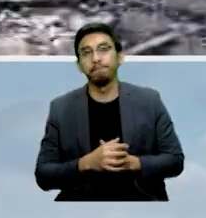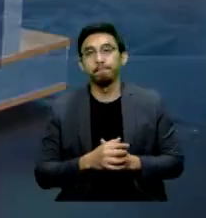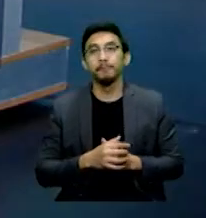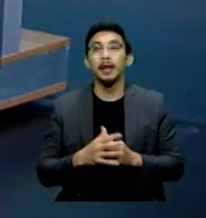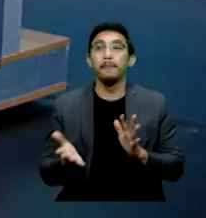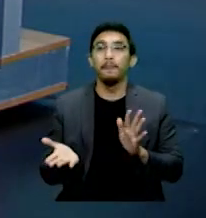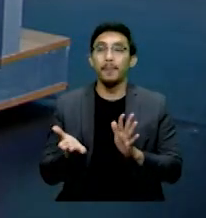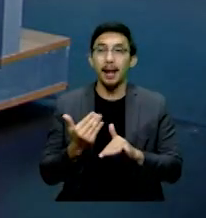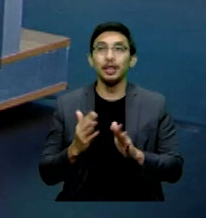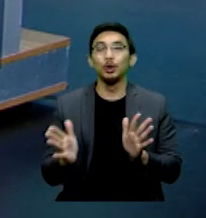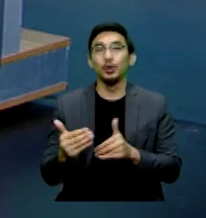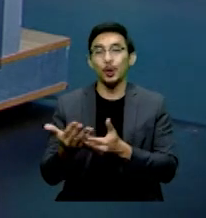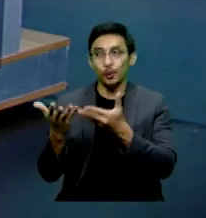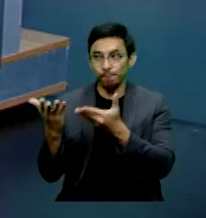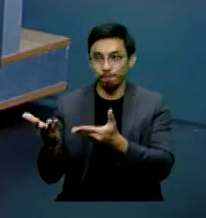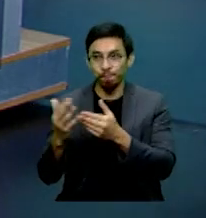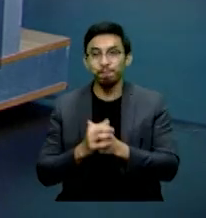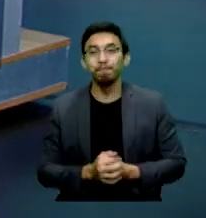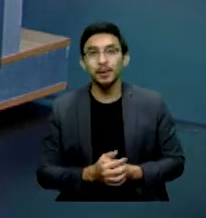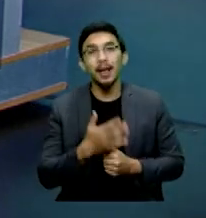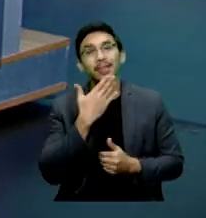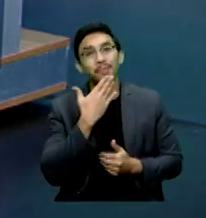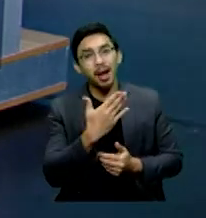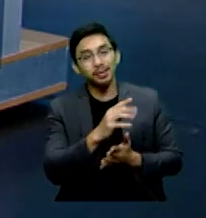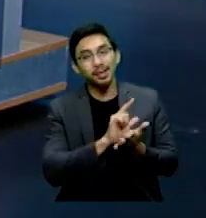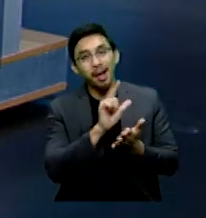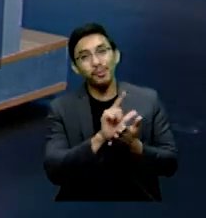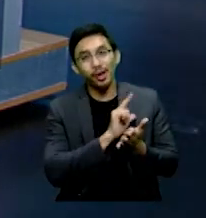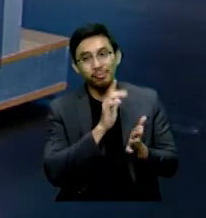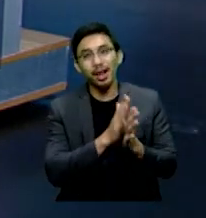Baik, terima kasih Faisal melaporkan langsung dari Koja, Jakarta Utara. Selamat bertugas kembali.